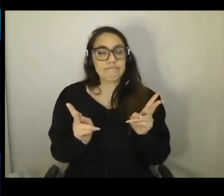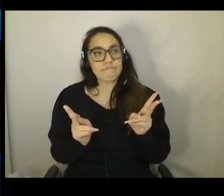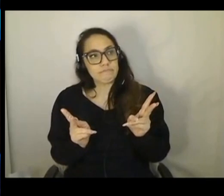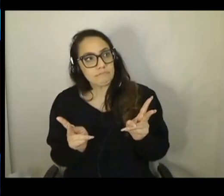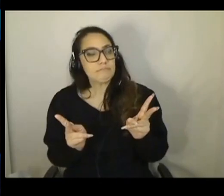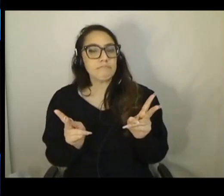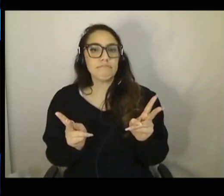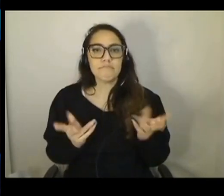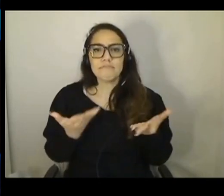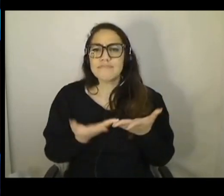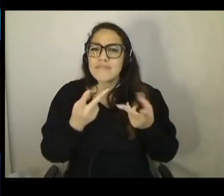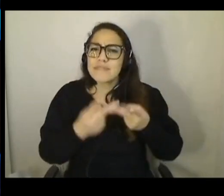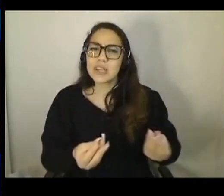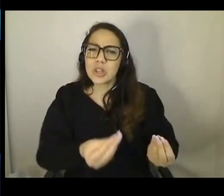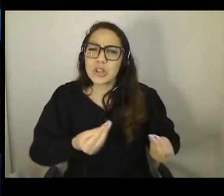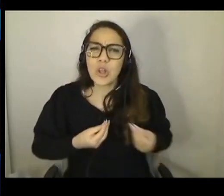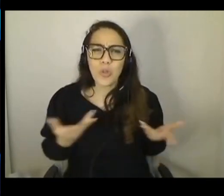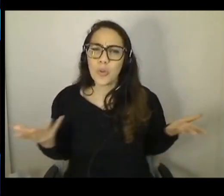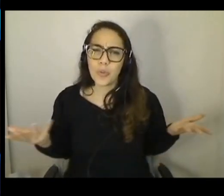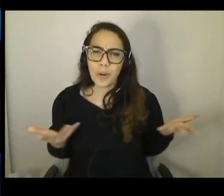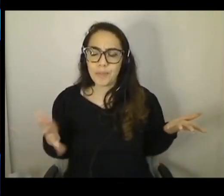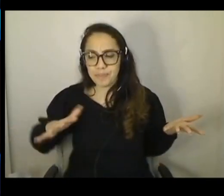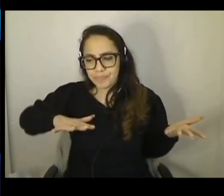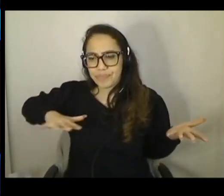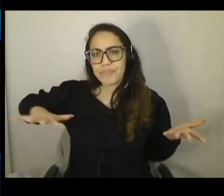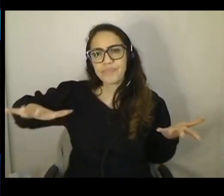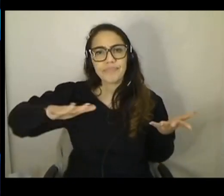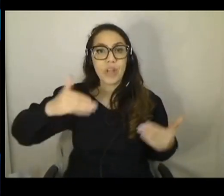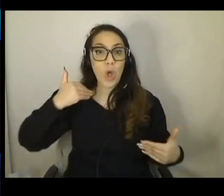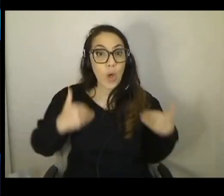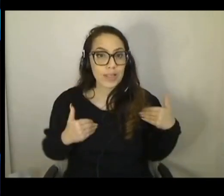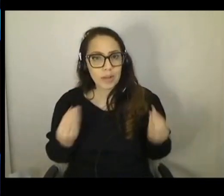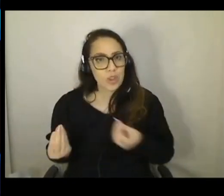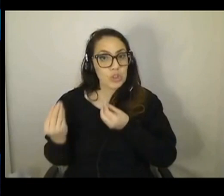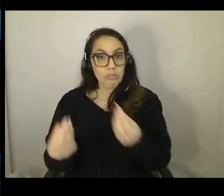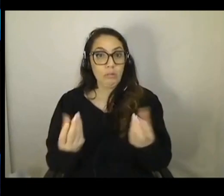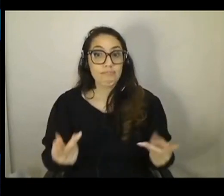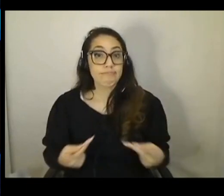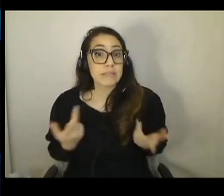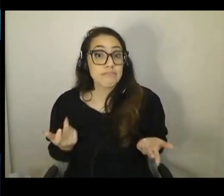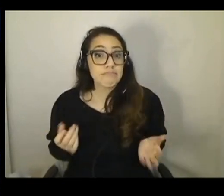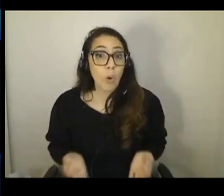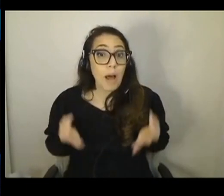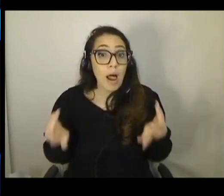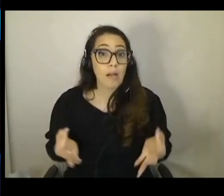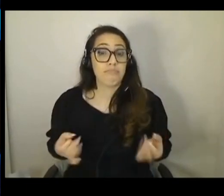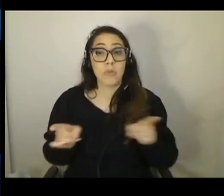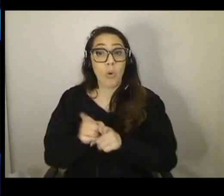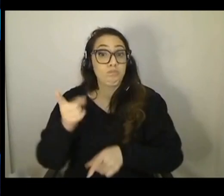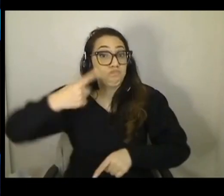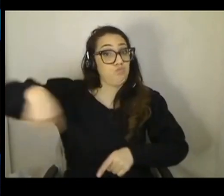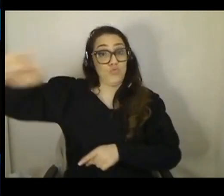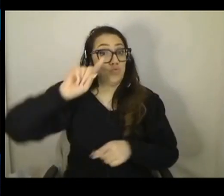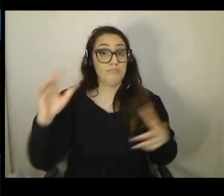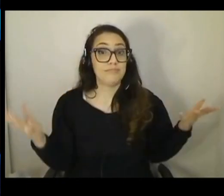la possibilité pour les personnes handicapées de vivre normalement, comme tous les autres. En tout cas, c'est ce qu'il faut qu'on